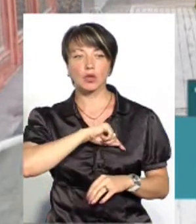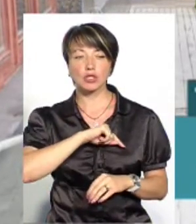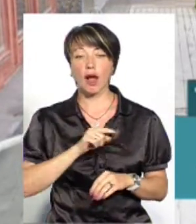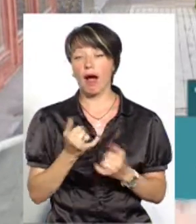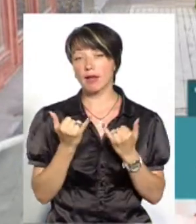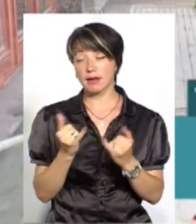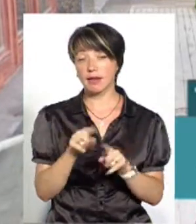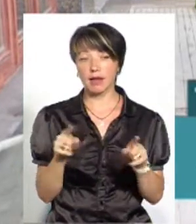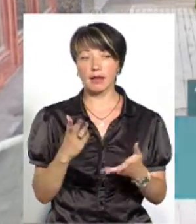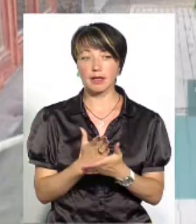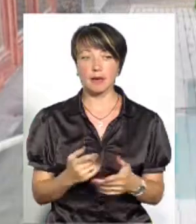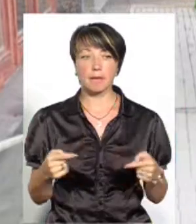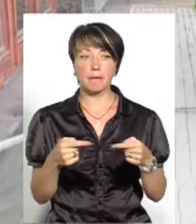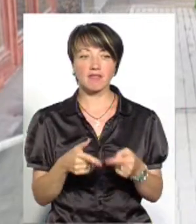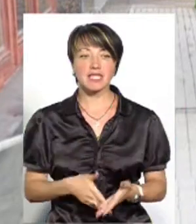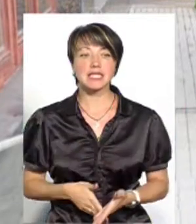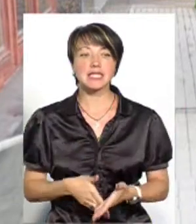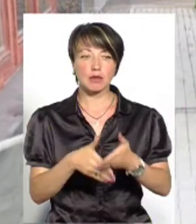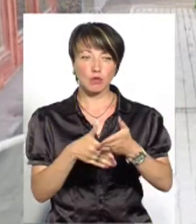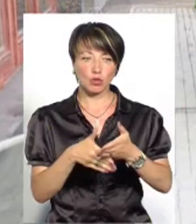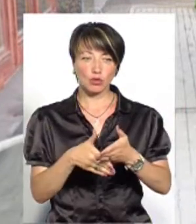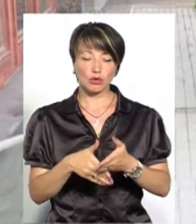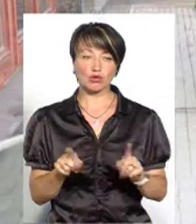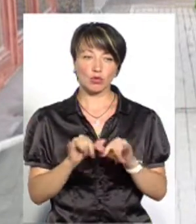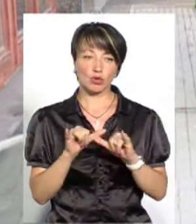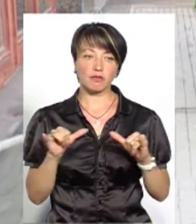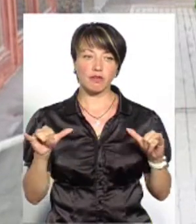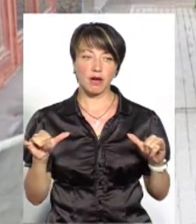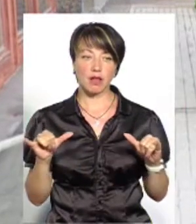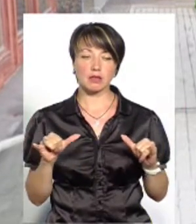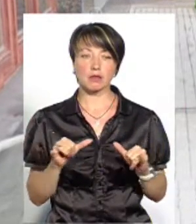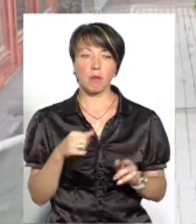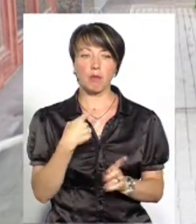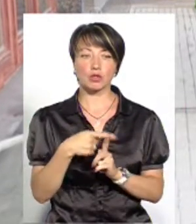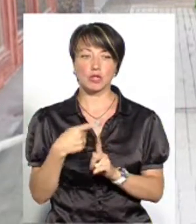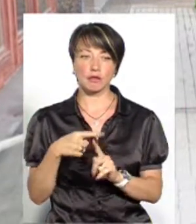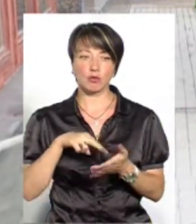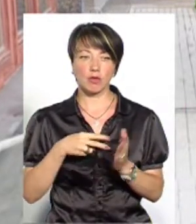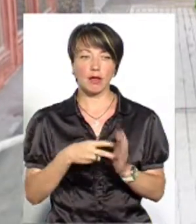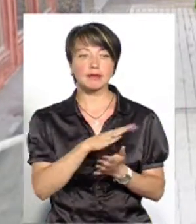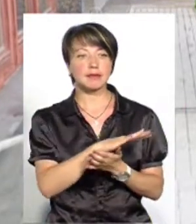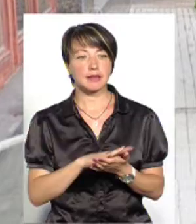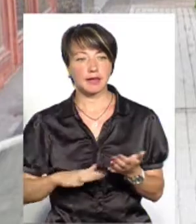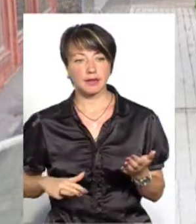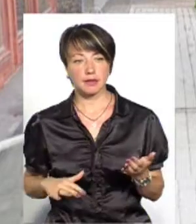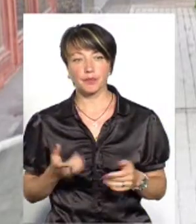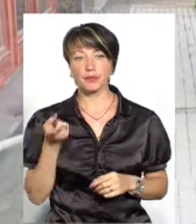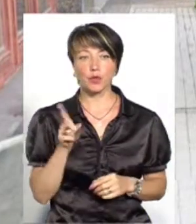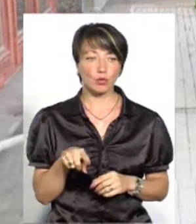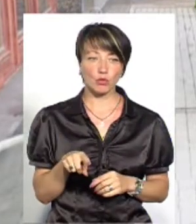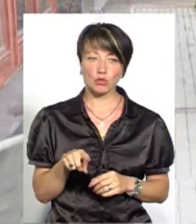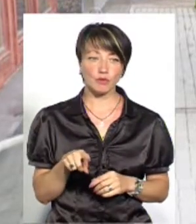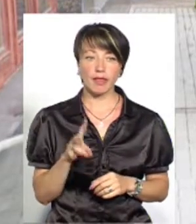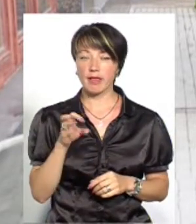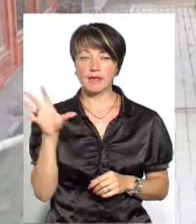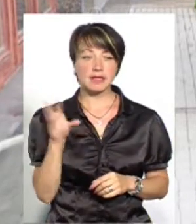для деяких є певний стимул для того, щоб вони розвивались в позитивному плані далі. Тому не